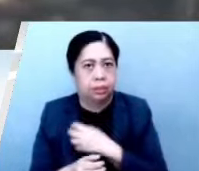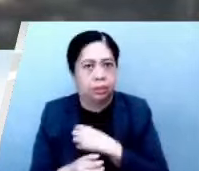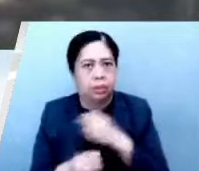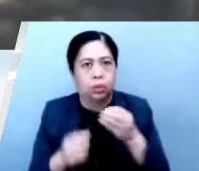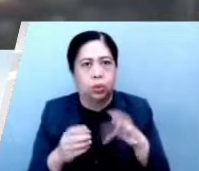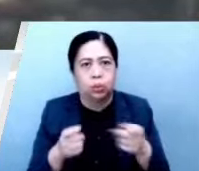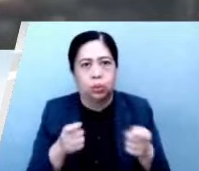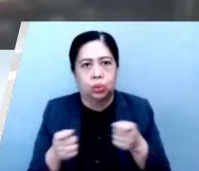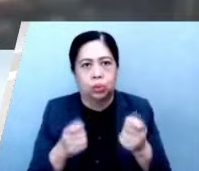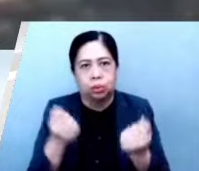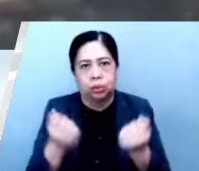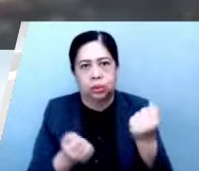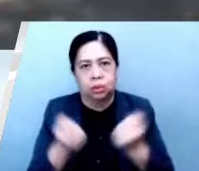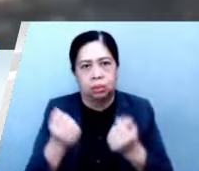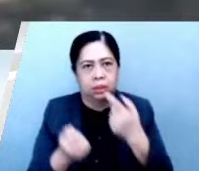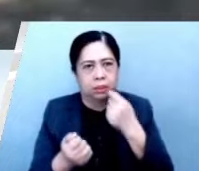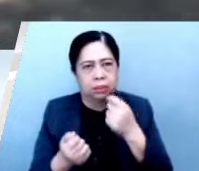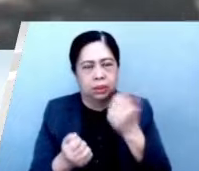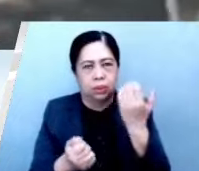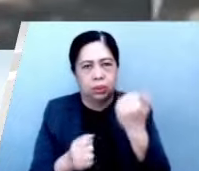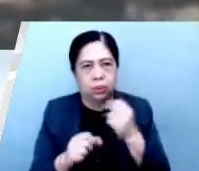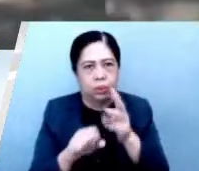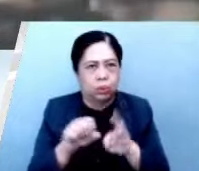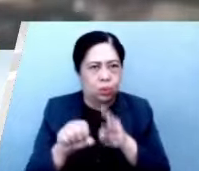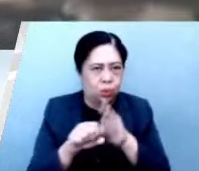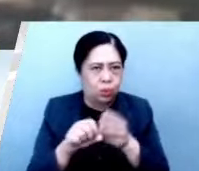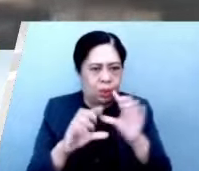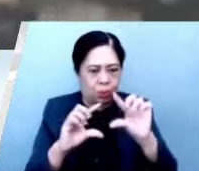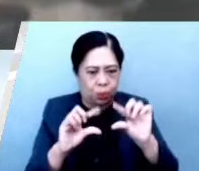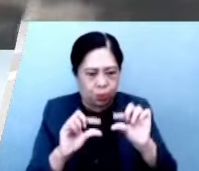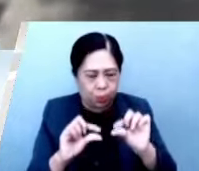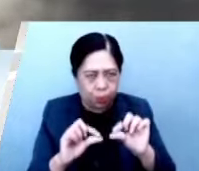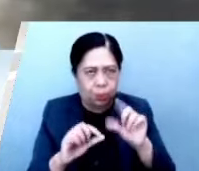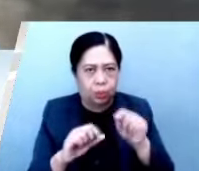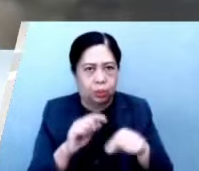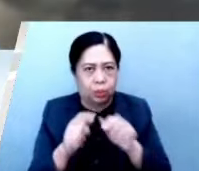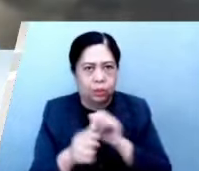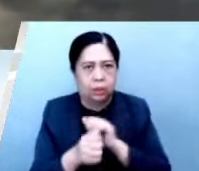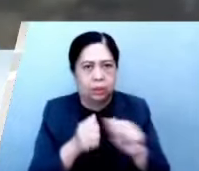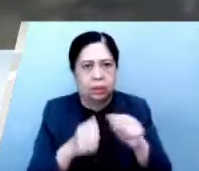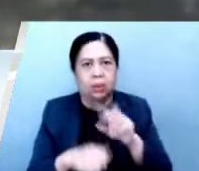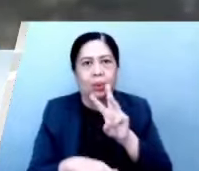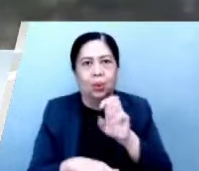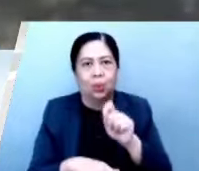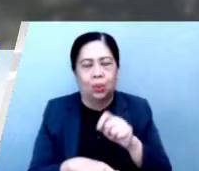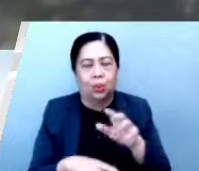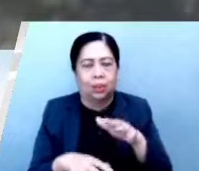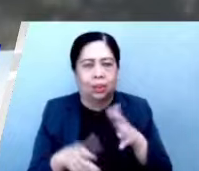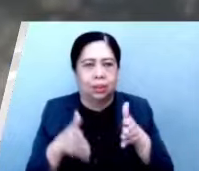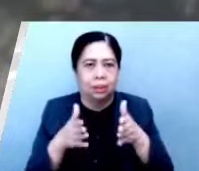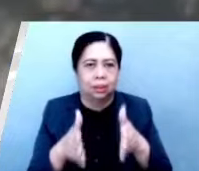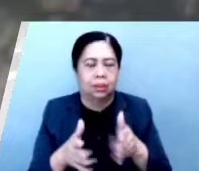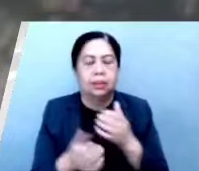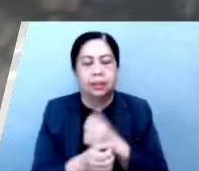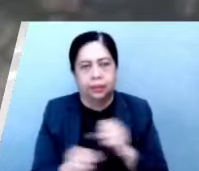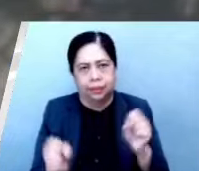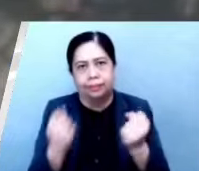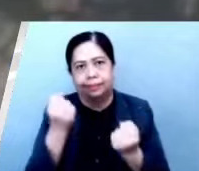ang driver dahil pud-pud na ang mga gulong ng kotse nang dumaan sa basang kalsada. Tigtas naman ang driver.